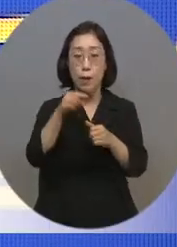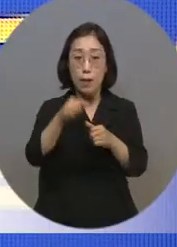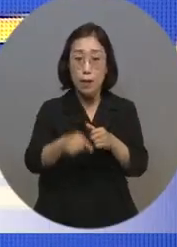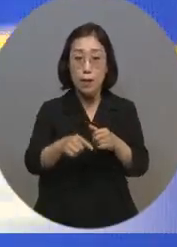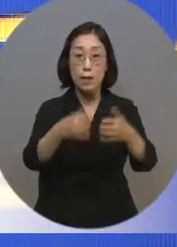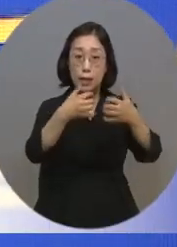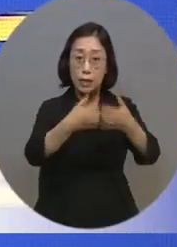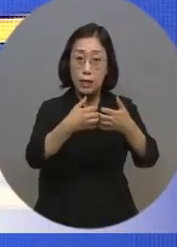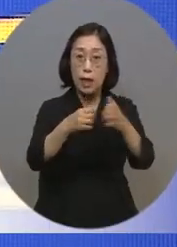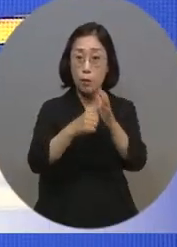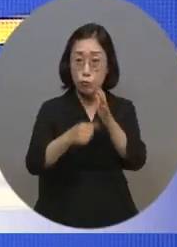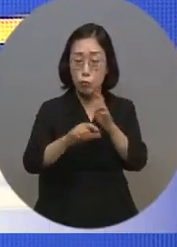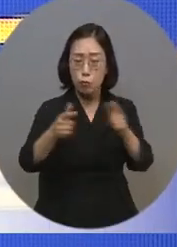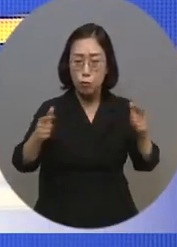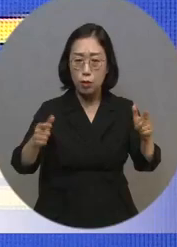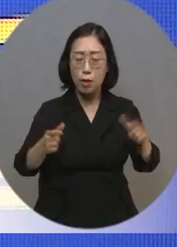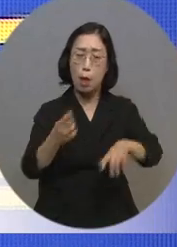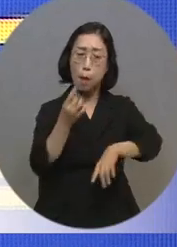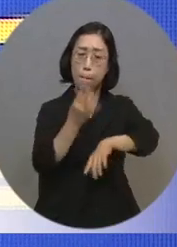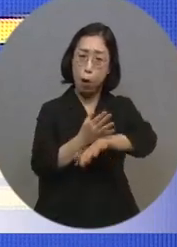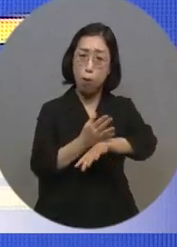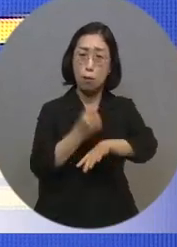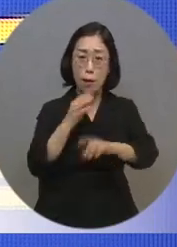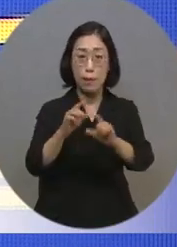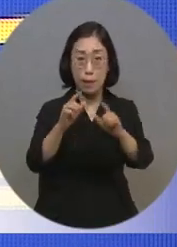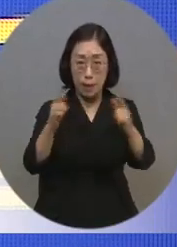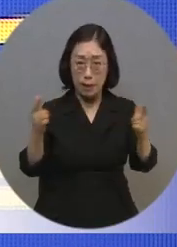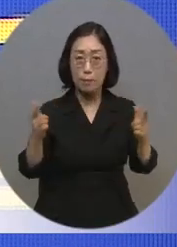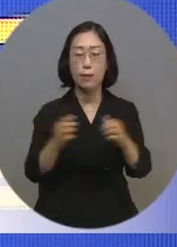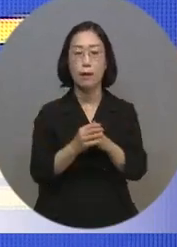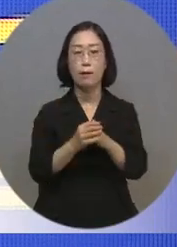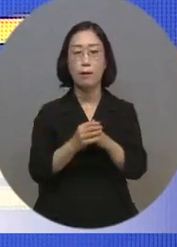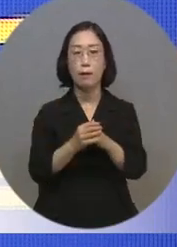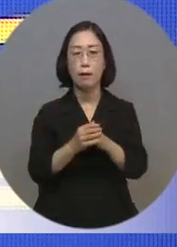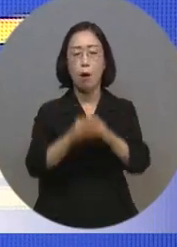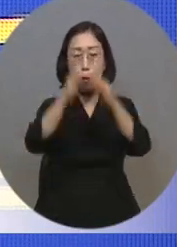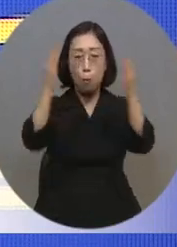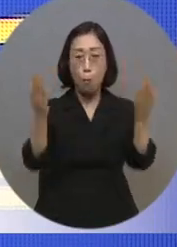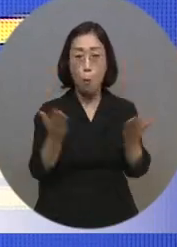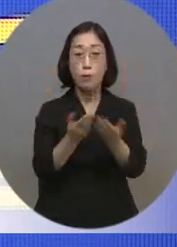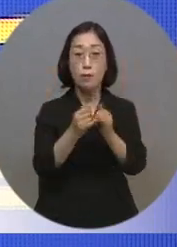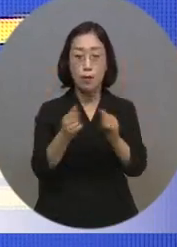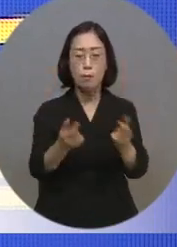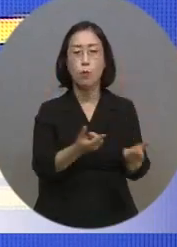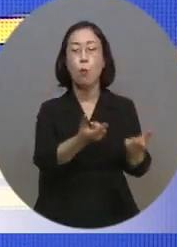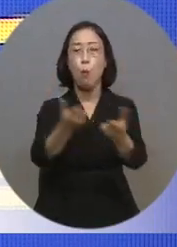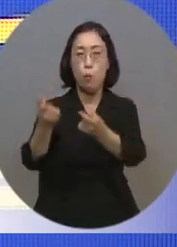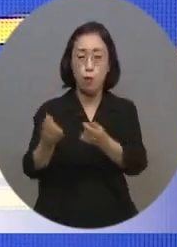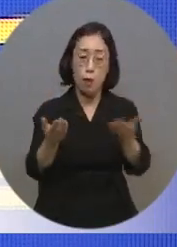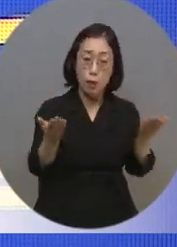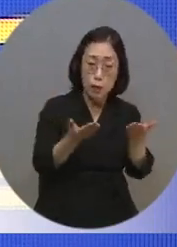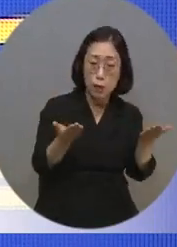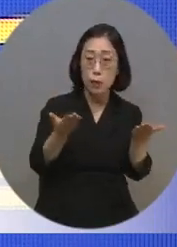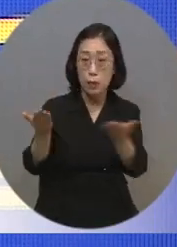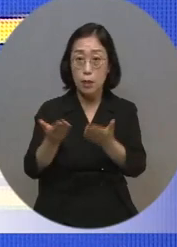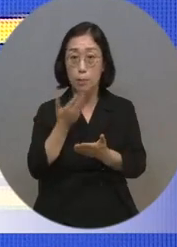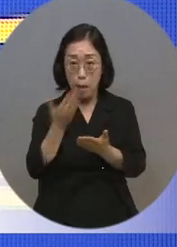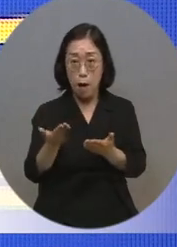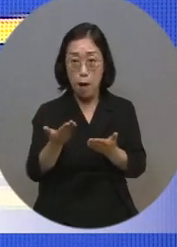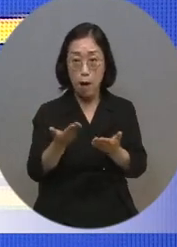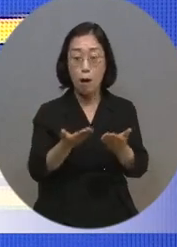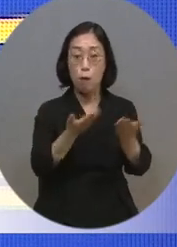보조공학기기는 단순히 편리함을 제공하는 도구가 아니라고 생각합니다. 모든 사람에게 동등한 기회를